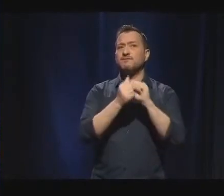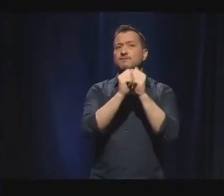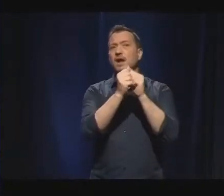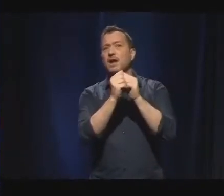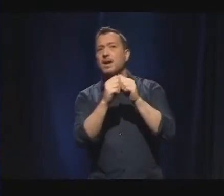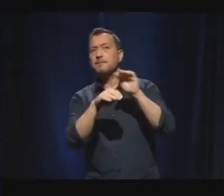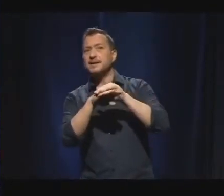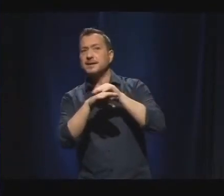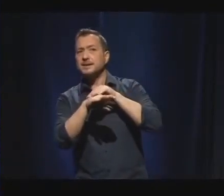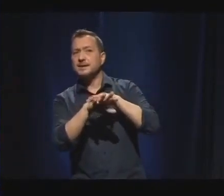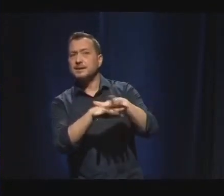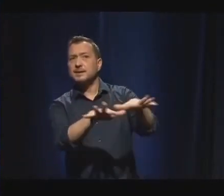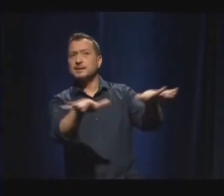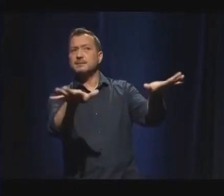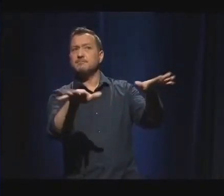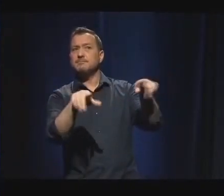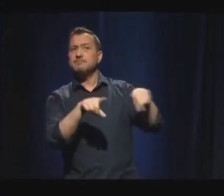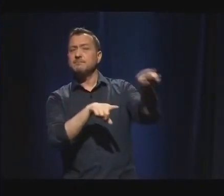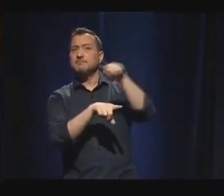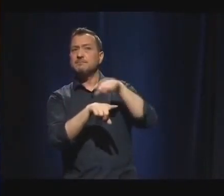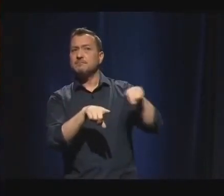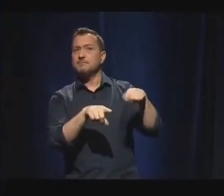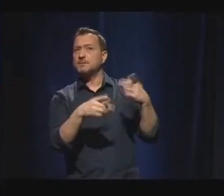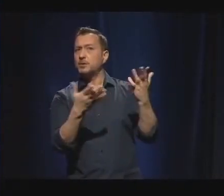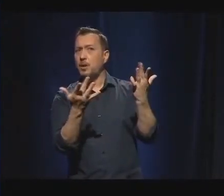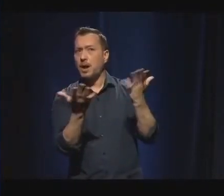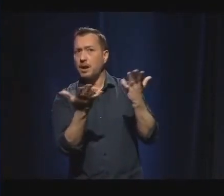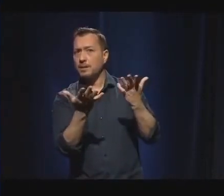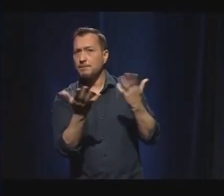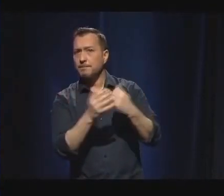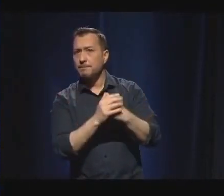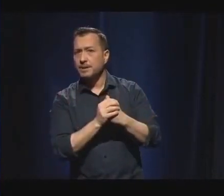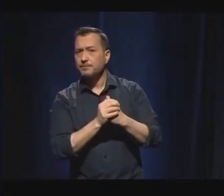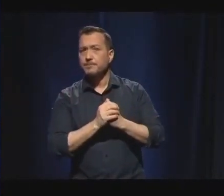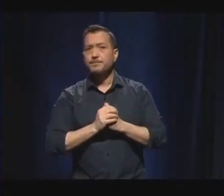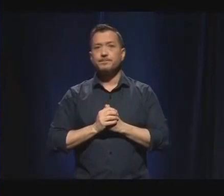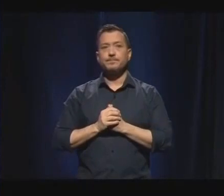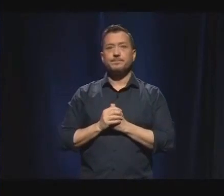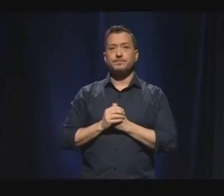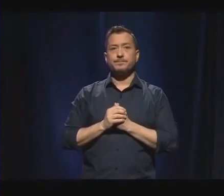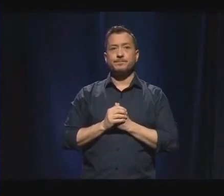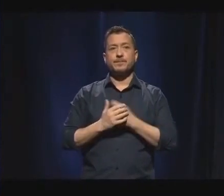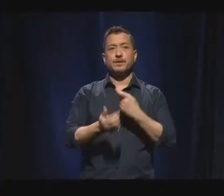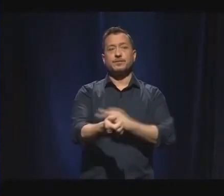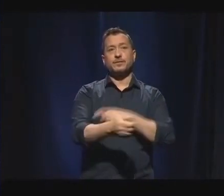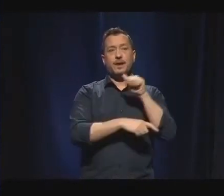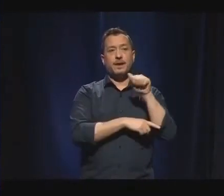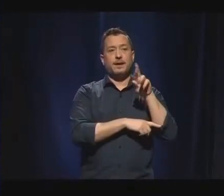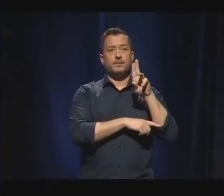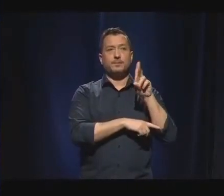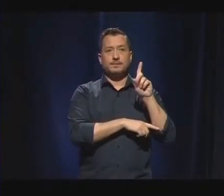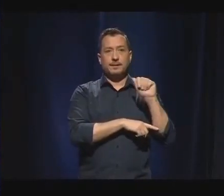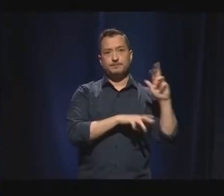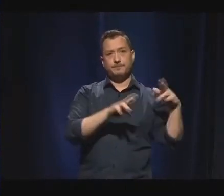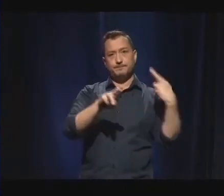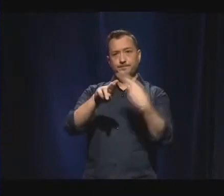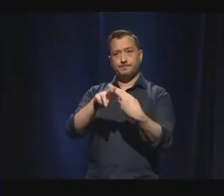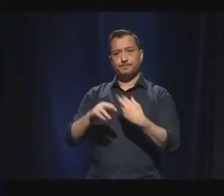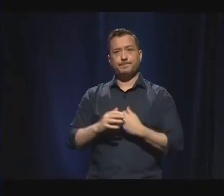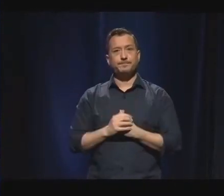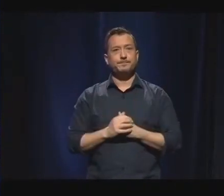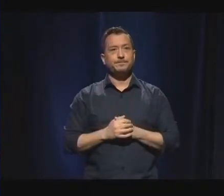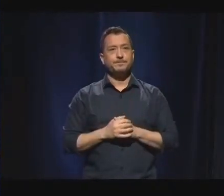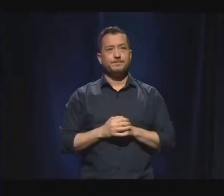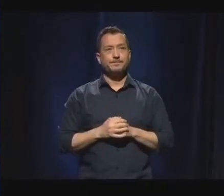qu'il y a des éclosions qu'on ne connaît pas encore? Écoutez, si je peux me permettre de répondre, Monsieur le Premier ministre,